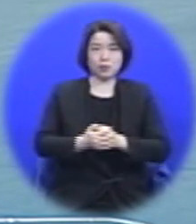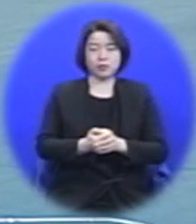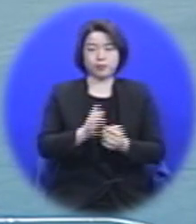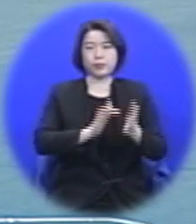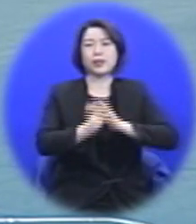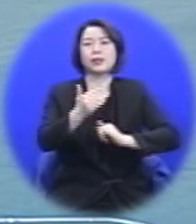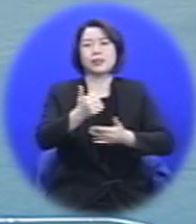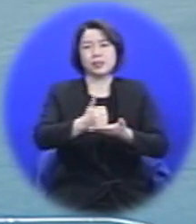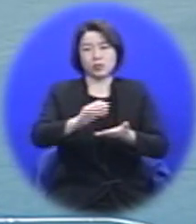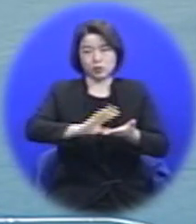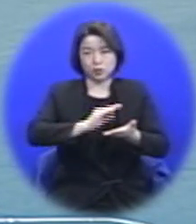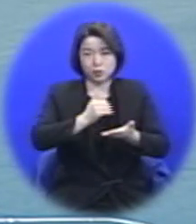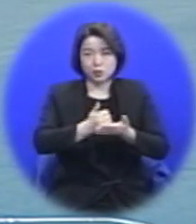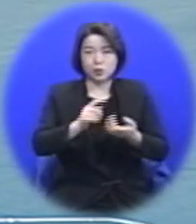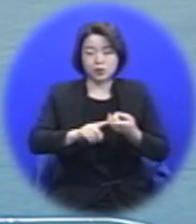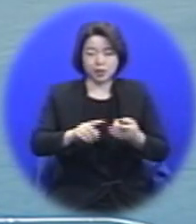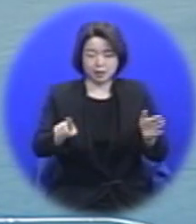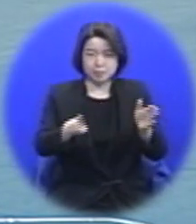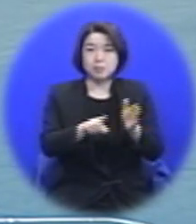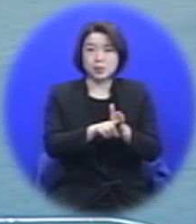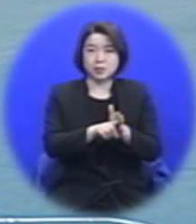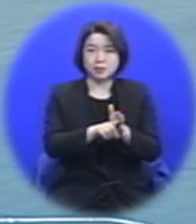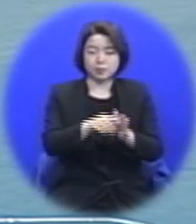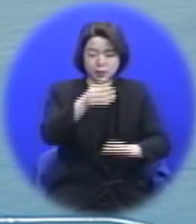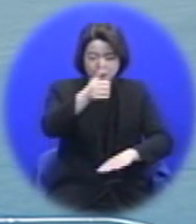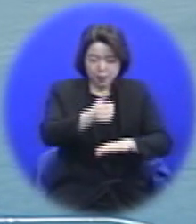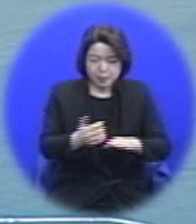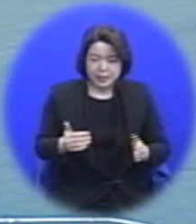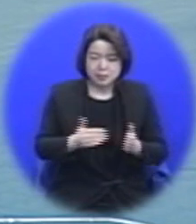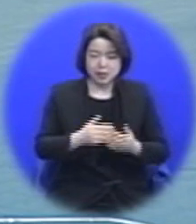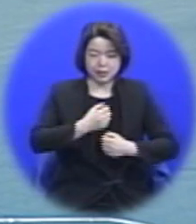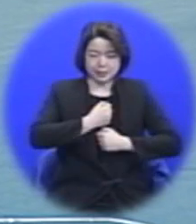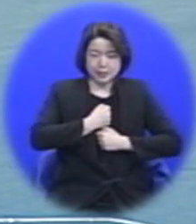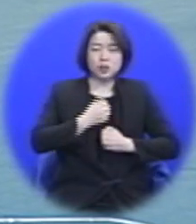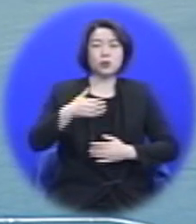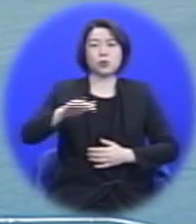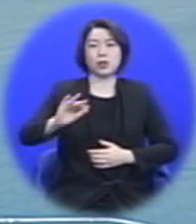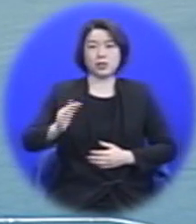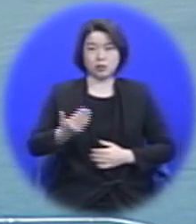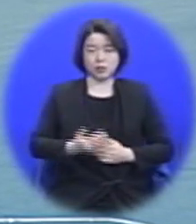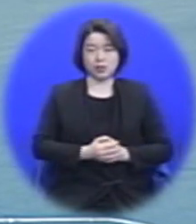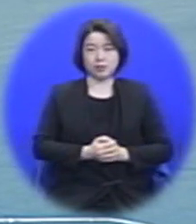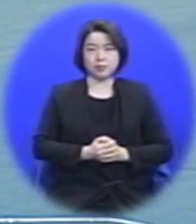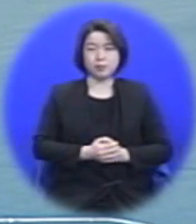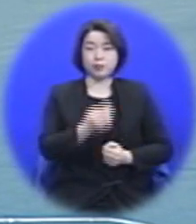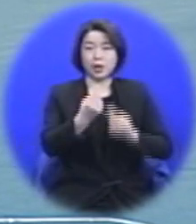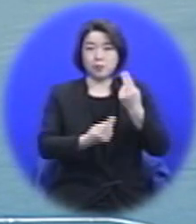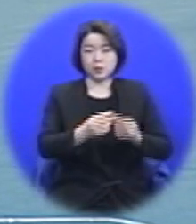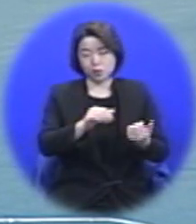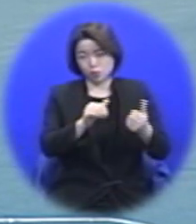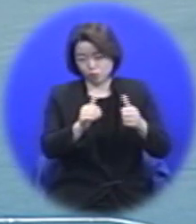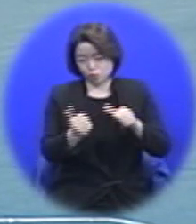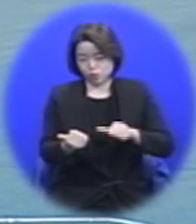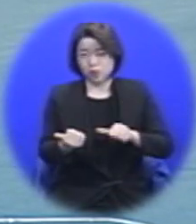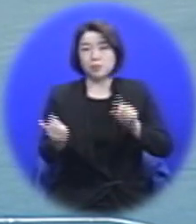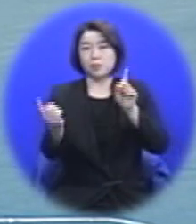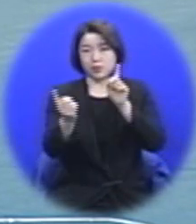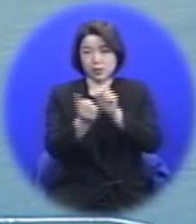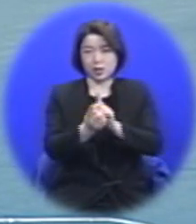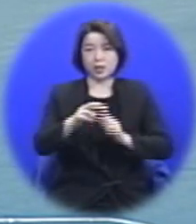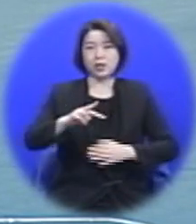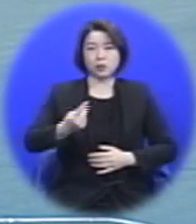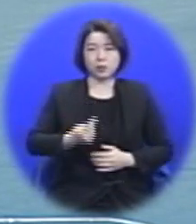예수 그리스도에 대한 믿음을 끝까지 지키고 가야 한다는 겁니다. 비록 죽임을 당할지라도